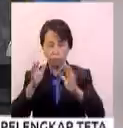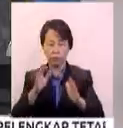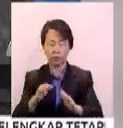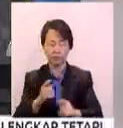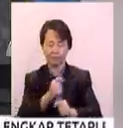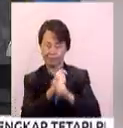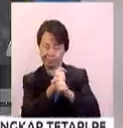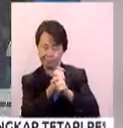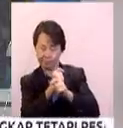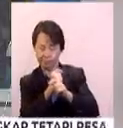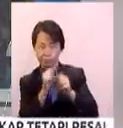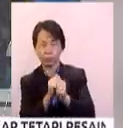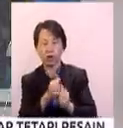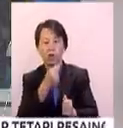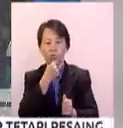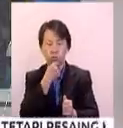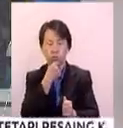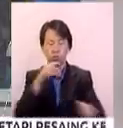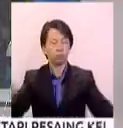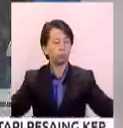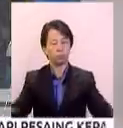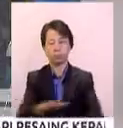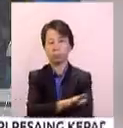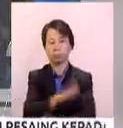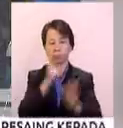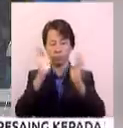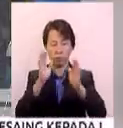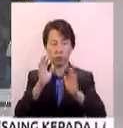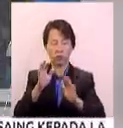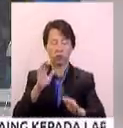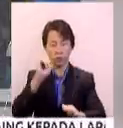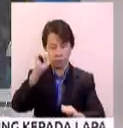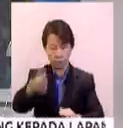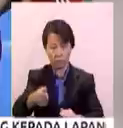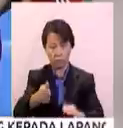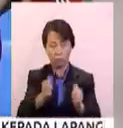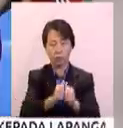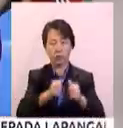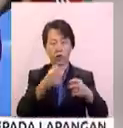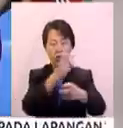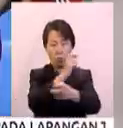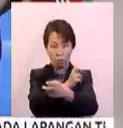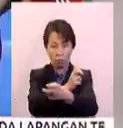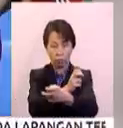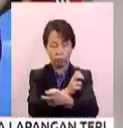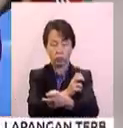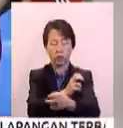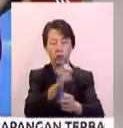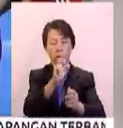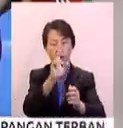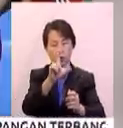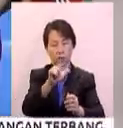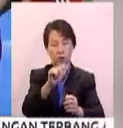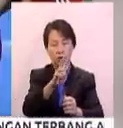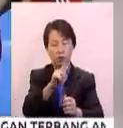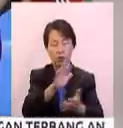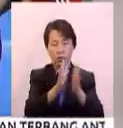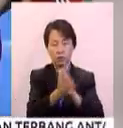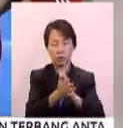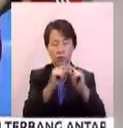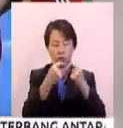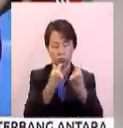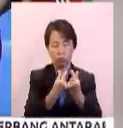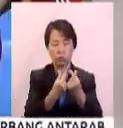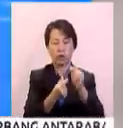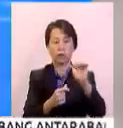mengukuhkan pertahanan hingga wisil penamat. Menanti Malaysia di separuh akhir esok ialah Austria yang layak secara automatik selaku juara kumpulan